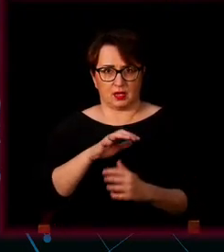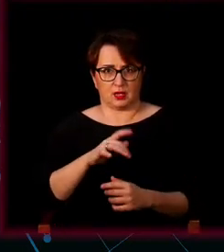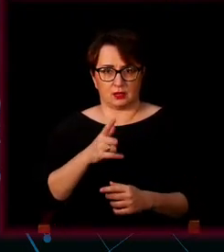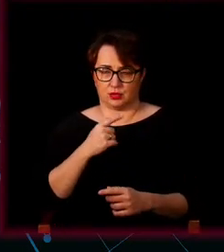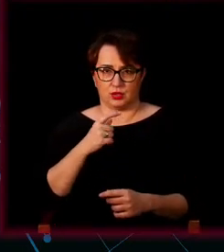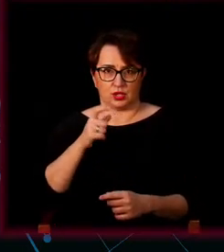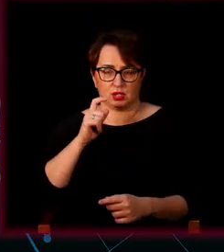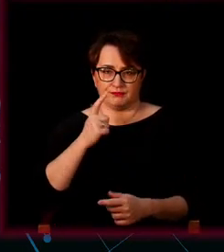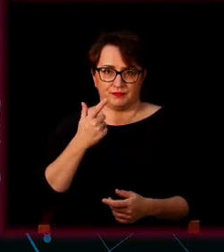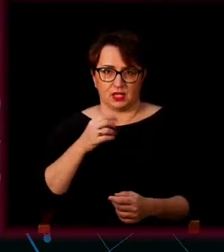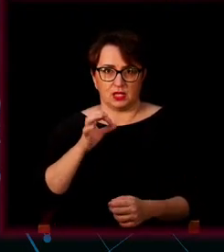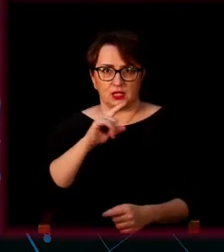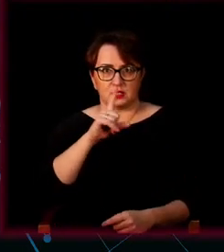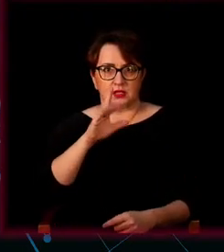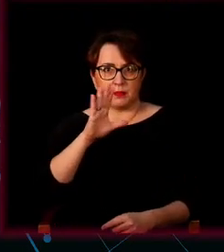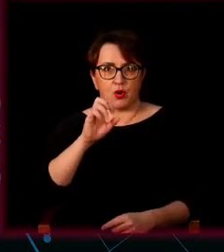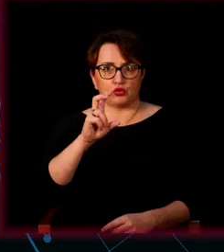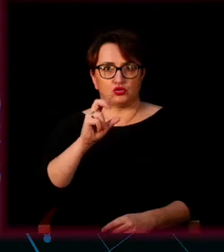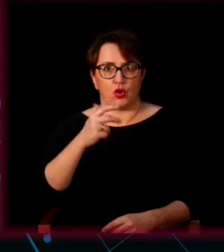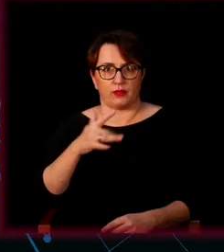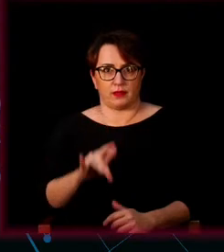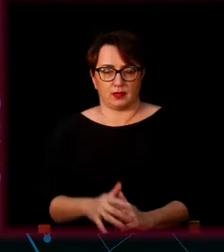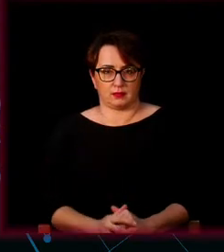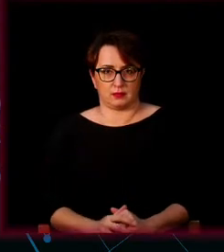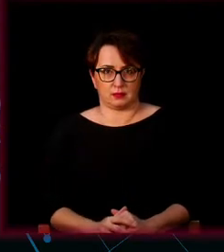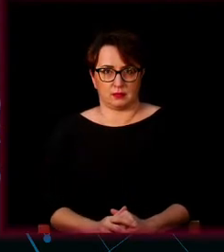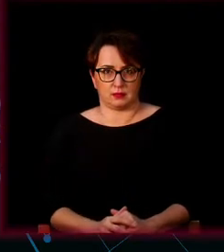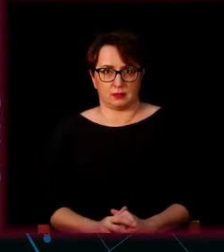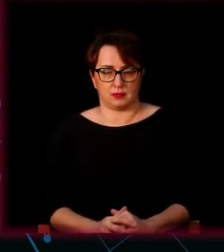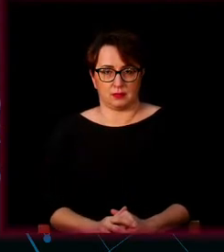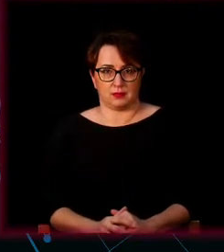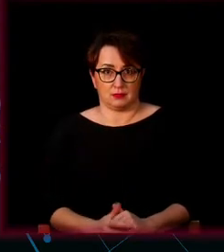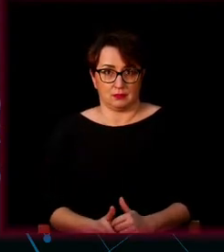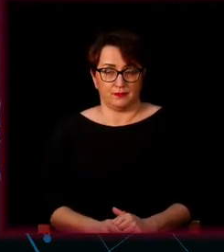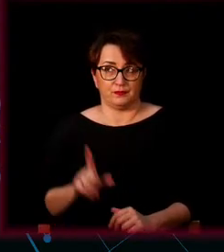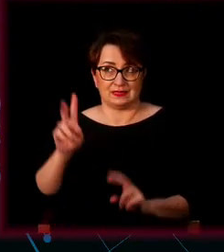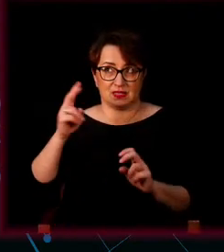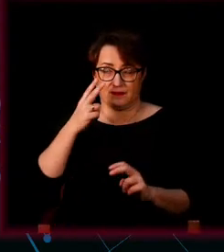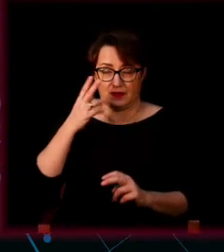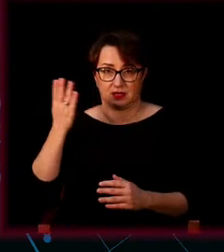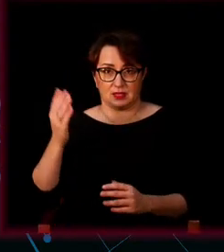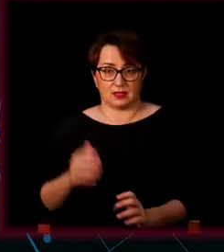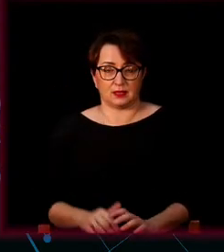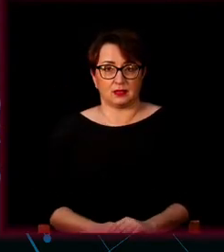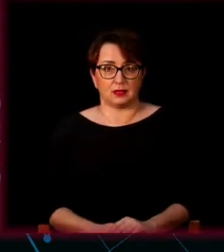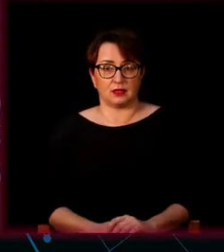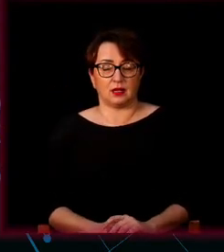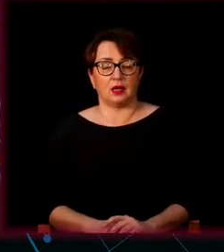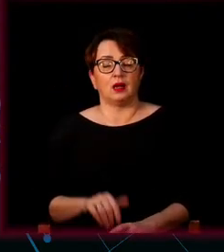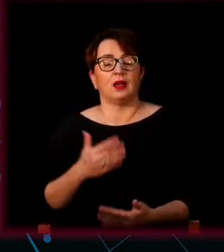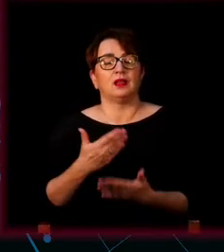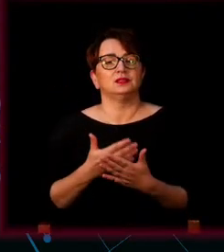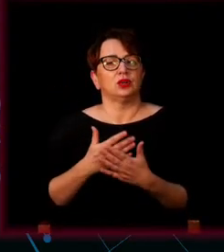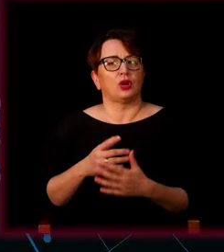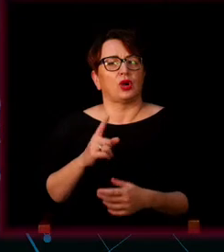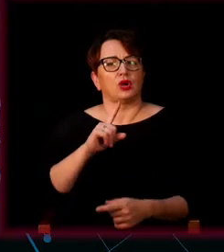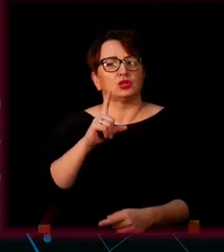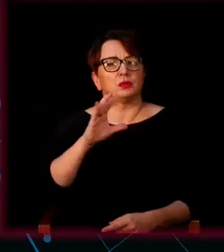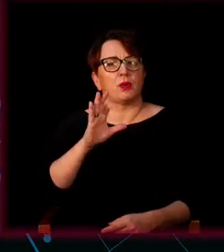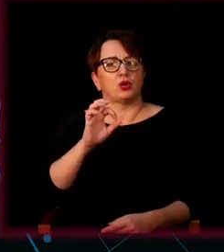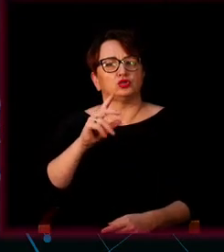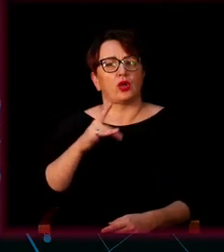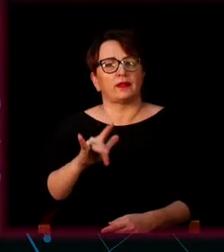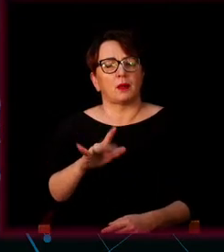jako zboczeniec, tak jak ten cytat pokazuje, bo jest zboczeńcem w tym sensie, że z punktu